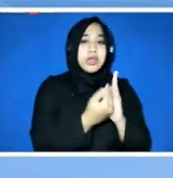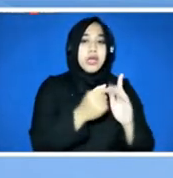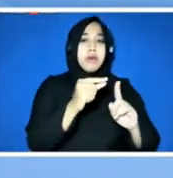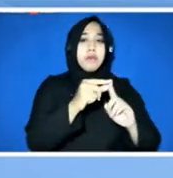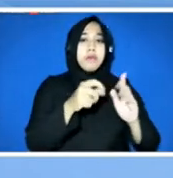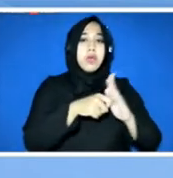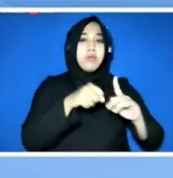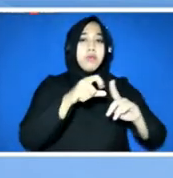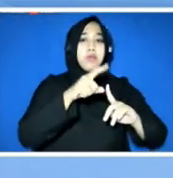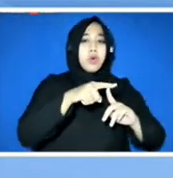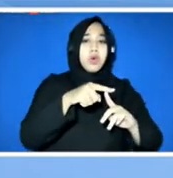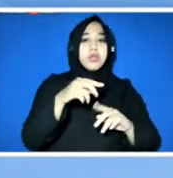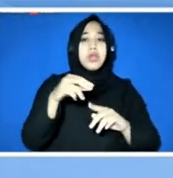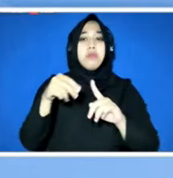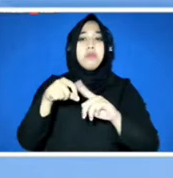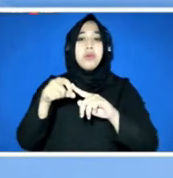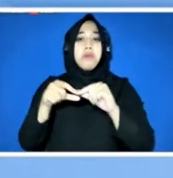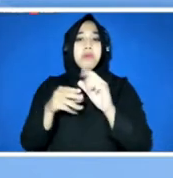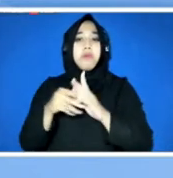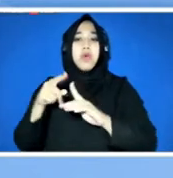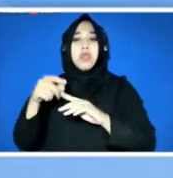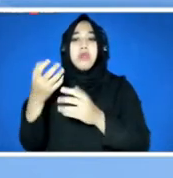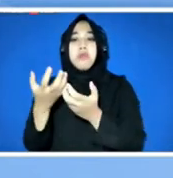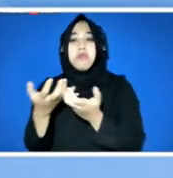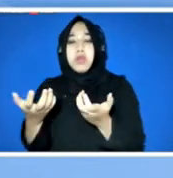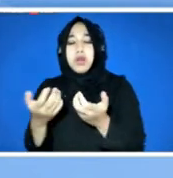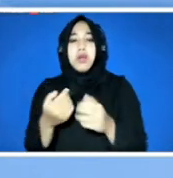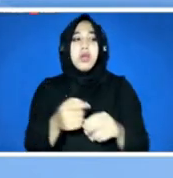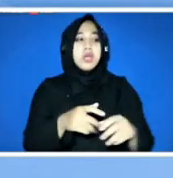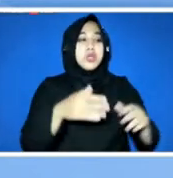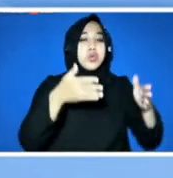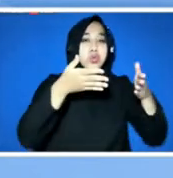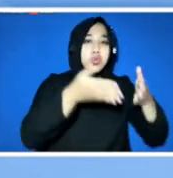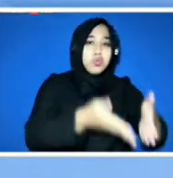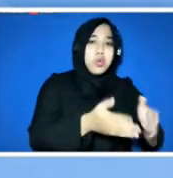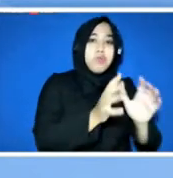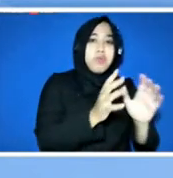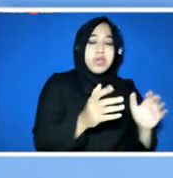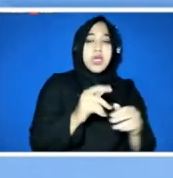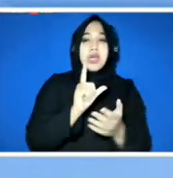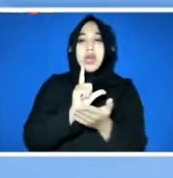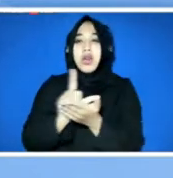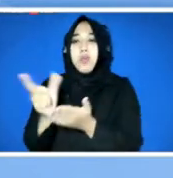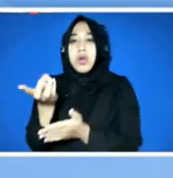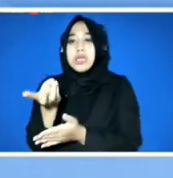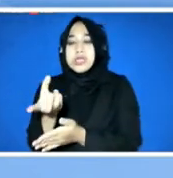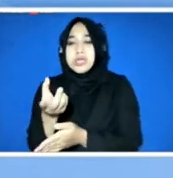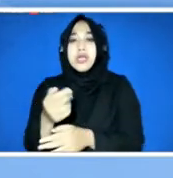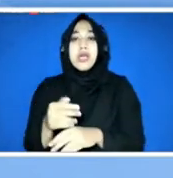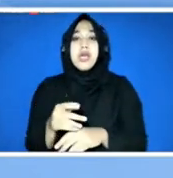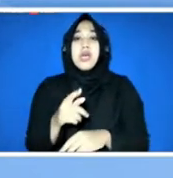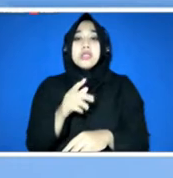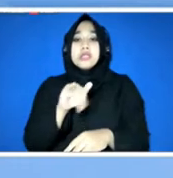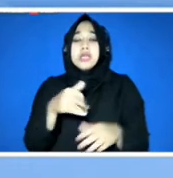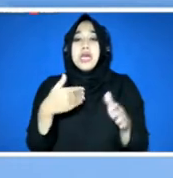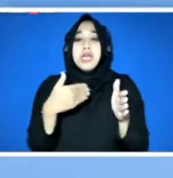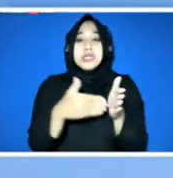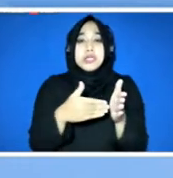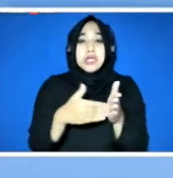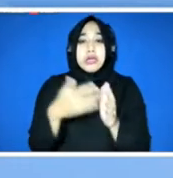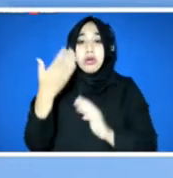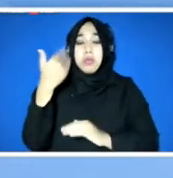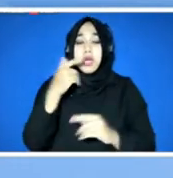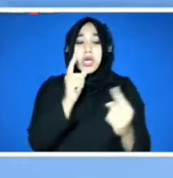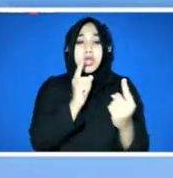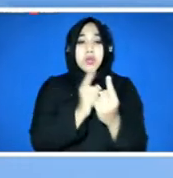di makam banyak, yang dilaporkan sedikit. Dan inilah memang makanya ada jeda. Waktu itu saya ketemu Panglima TNI, Pak Pangdam lapor,